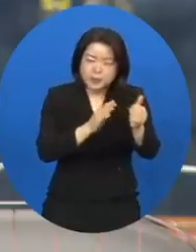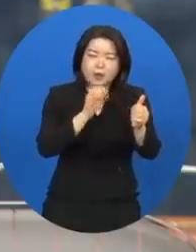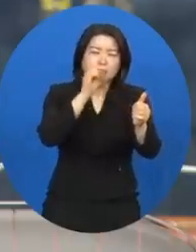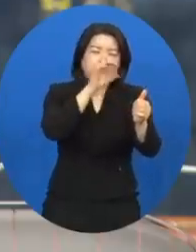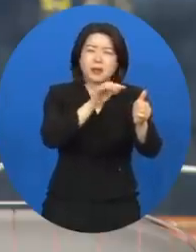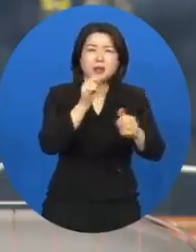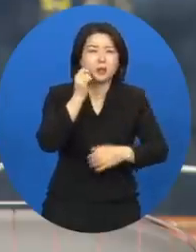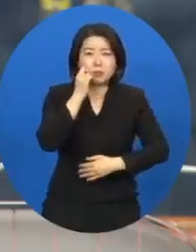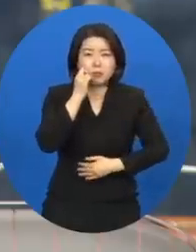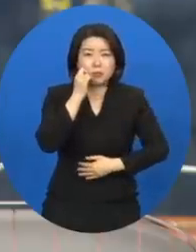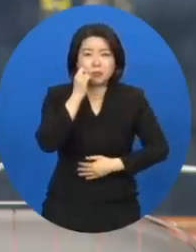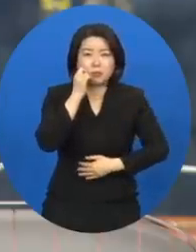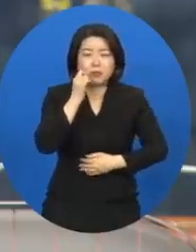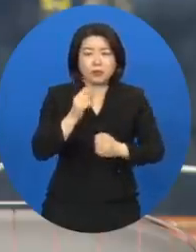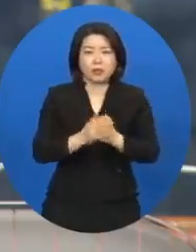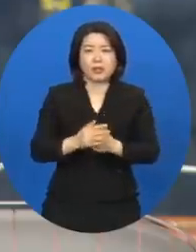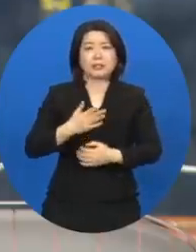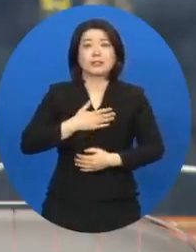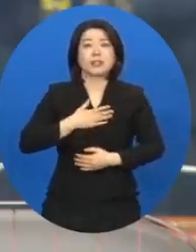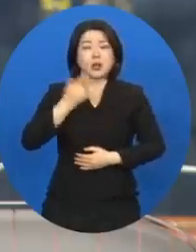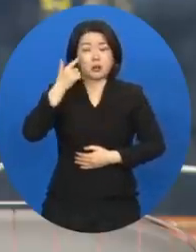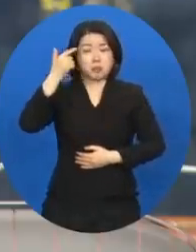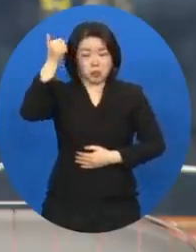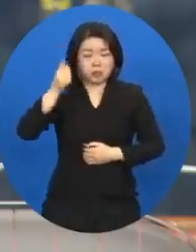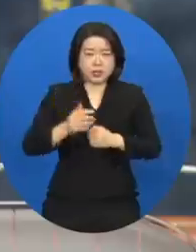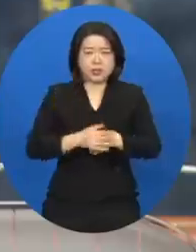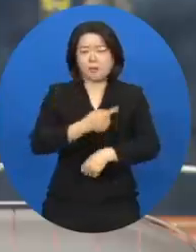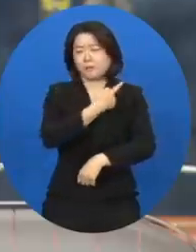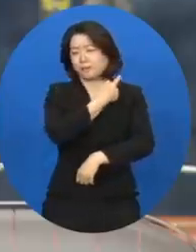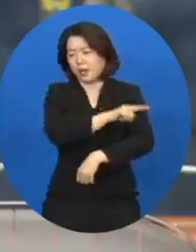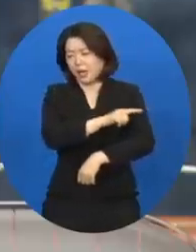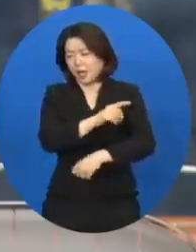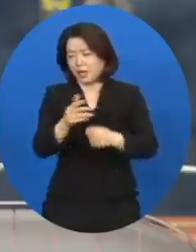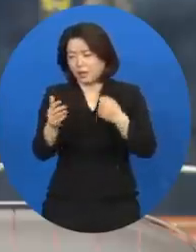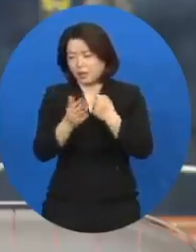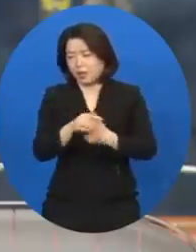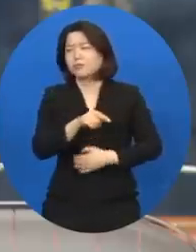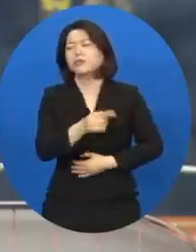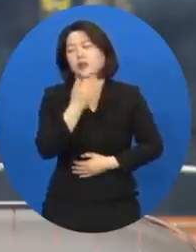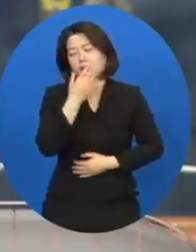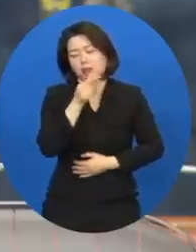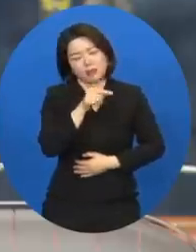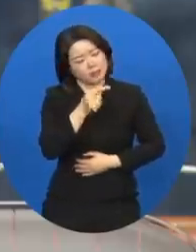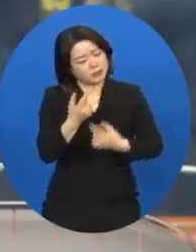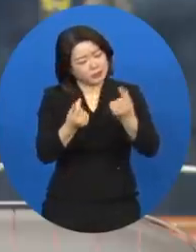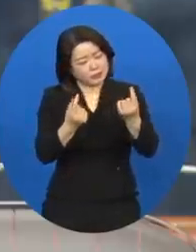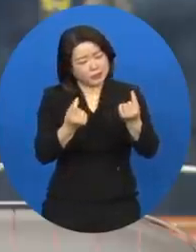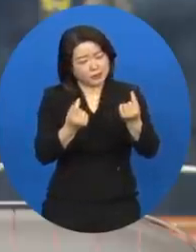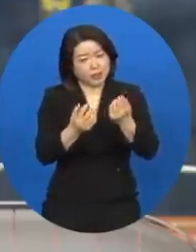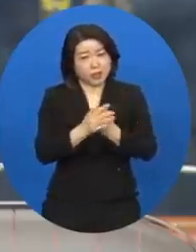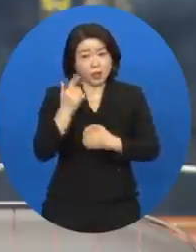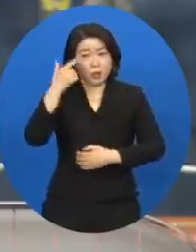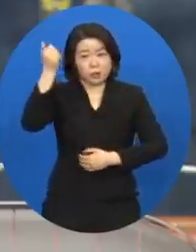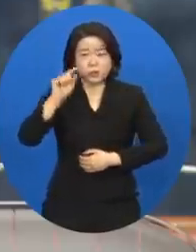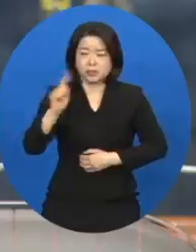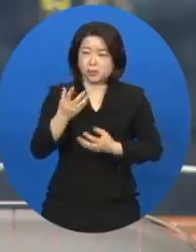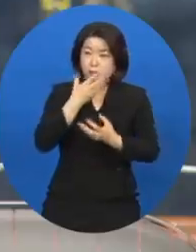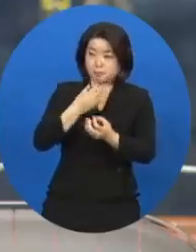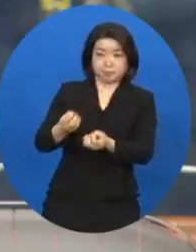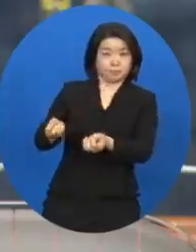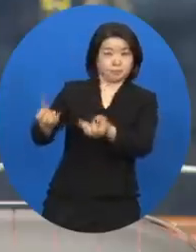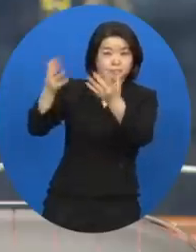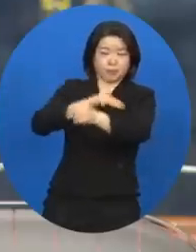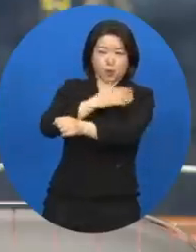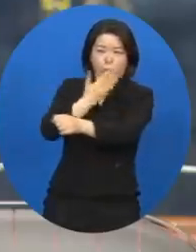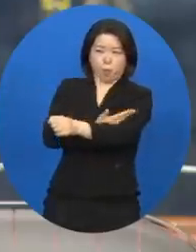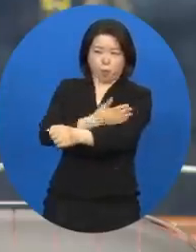목사가 너무 무능해서 그런 것 같은 느낌도 들어요. 아, 목사가 좀 축복권이 있어서 성도들을